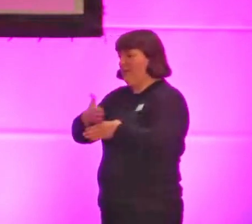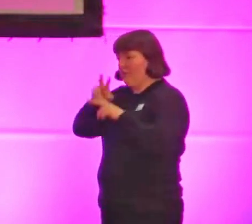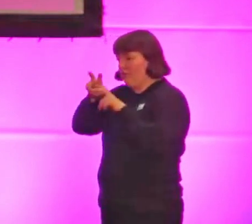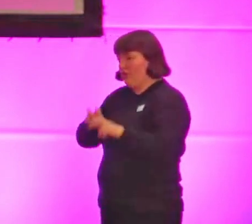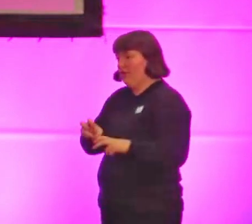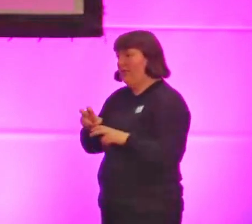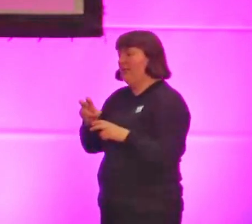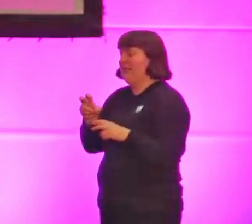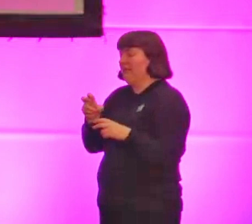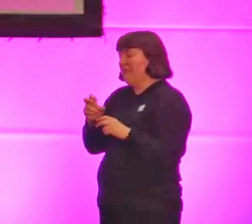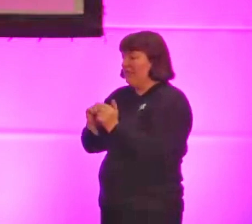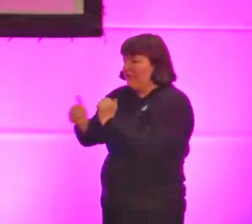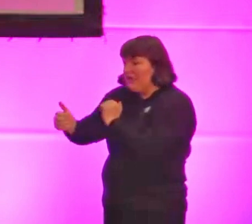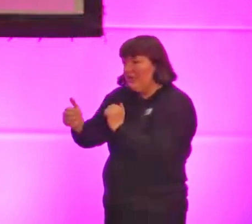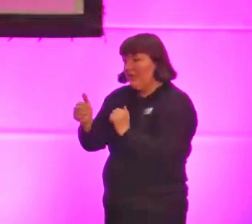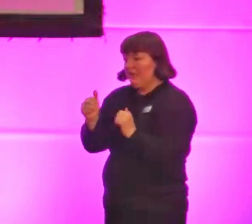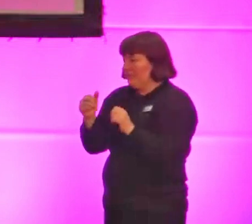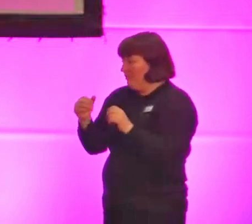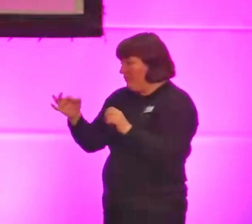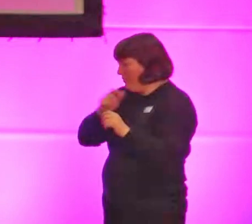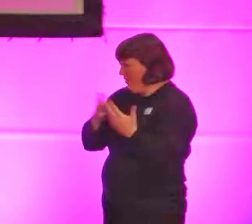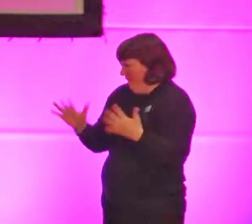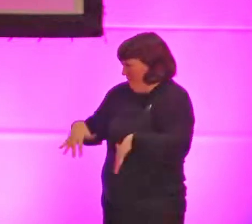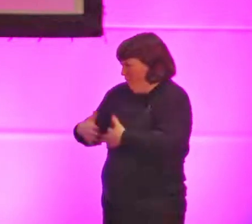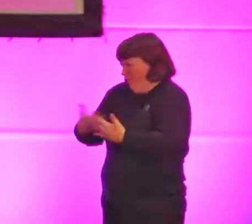Så de undrar ju vad jag hade ställt till med. Liksom.